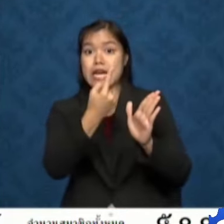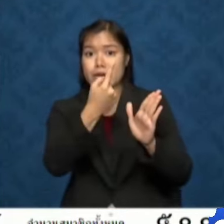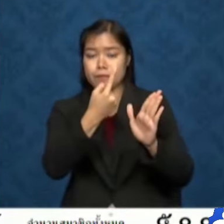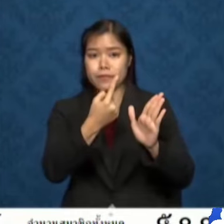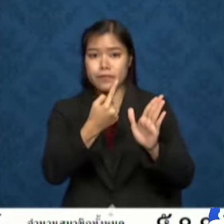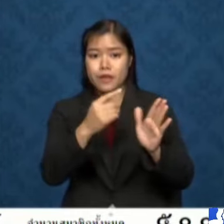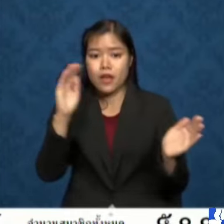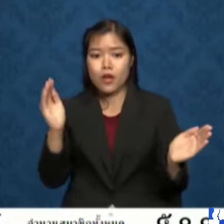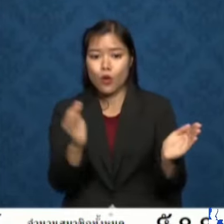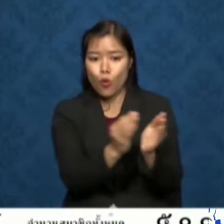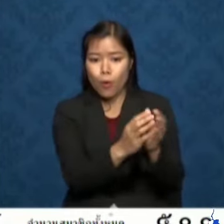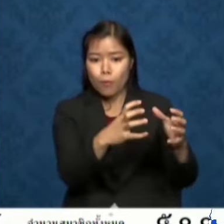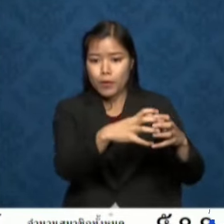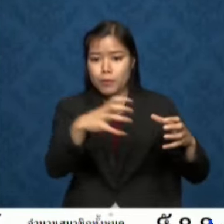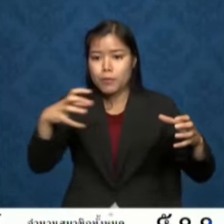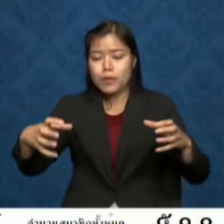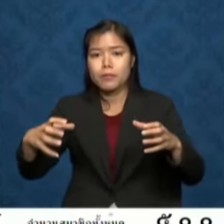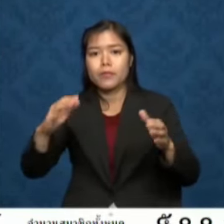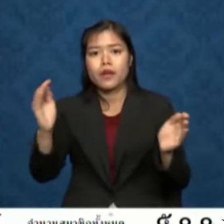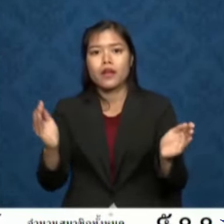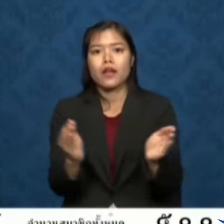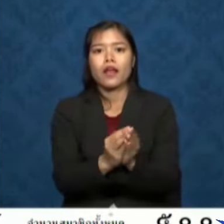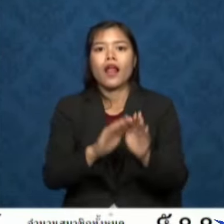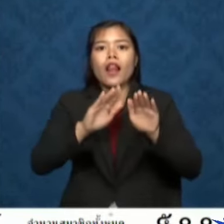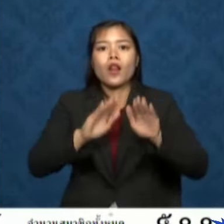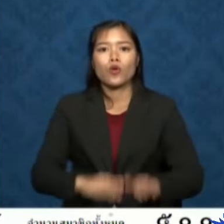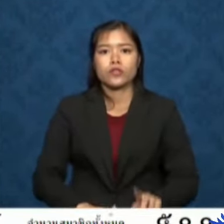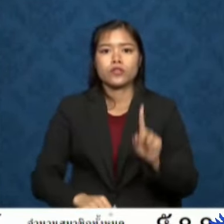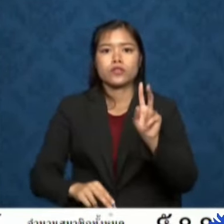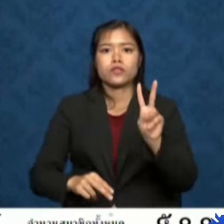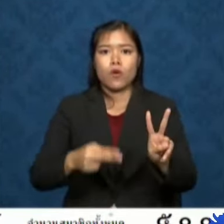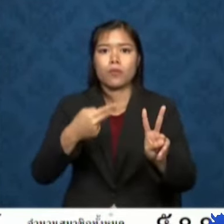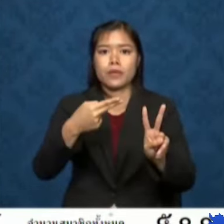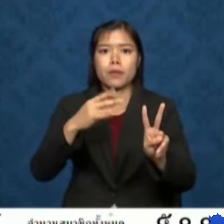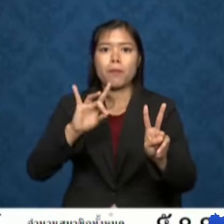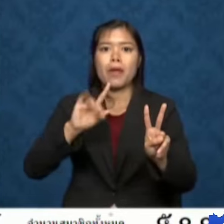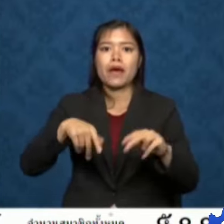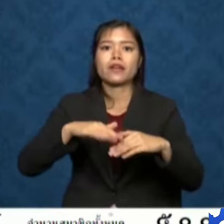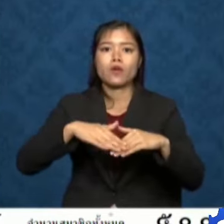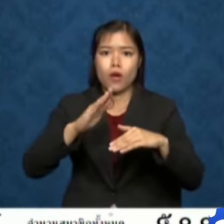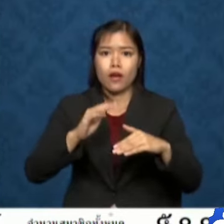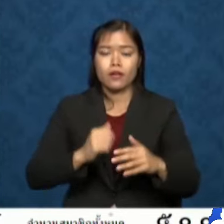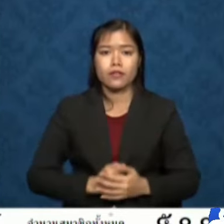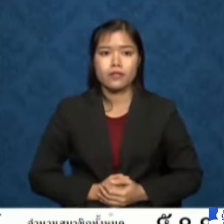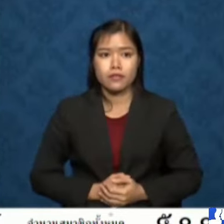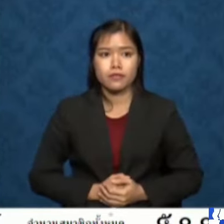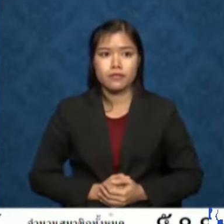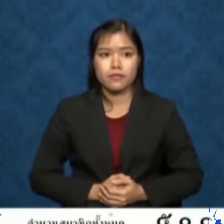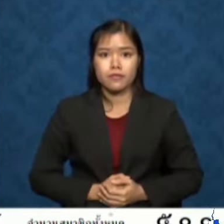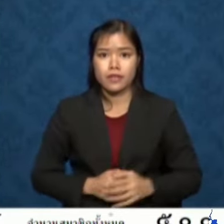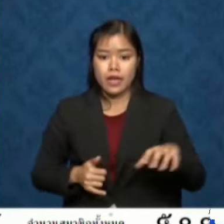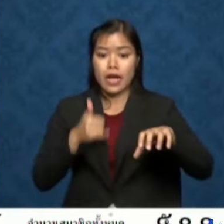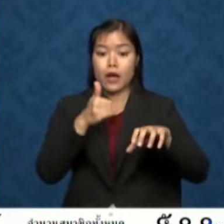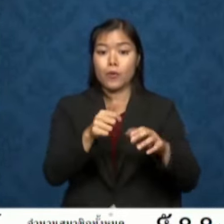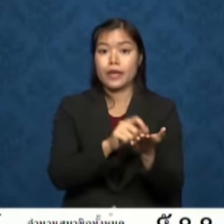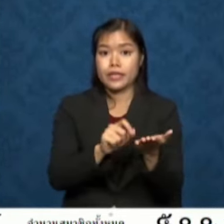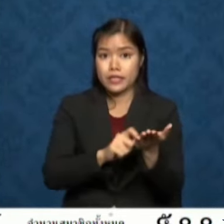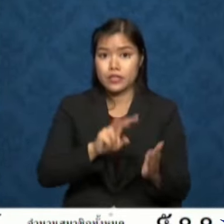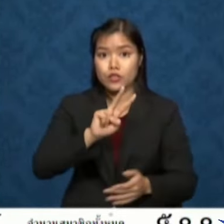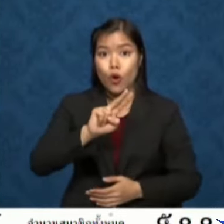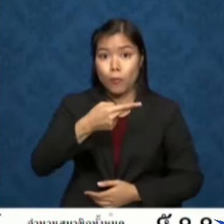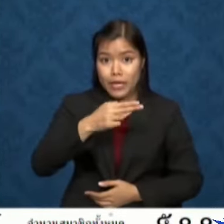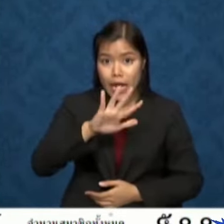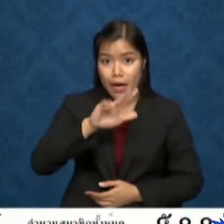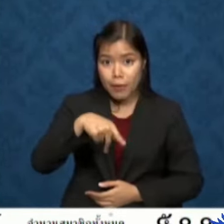กันนะครับ 2ก้อนลดลงเหลือ20,000 8572รายเป็นยอด Walk 25,000ยอด